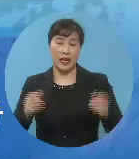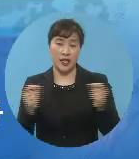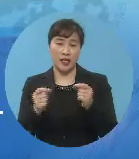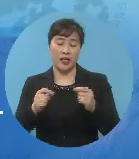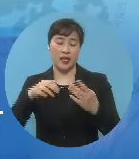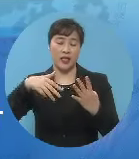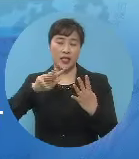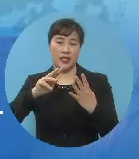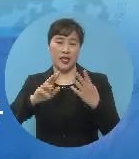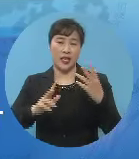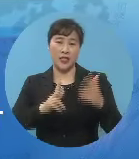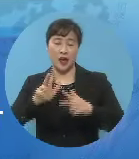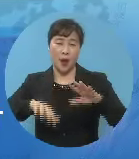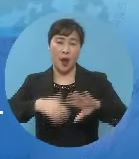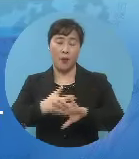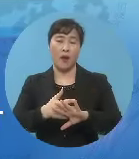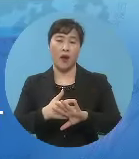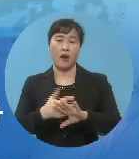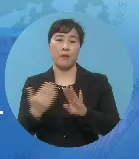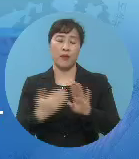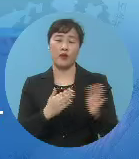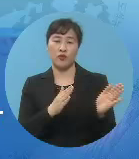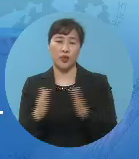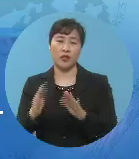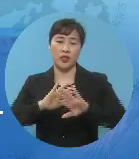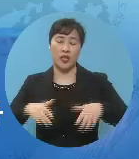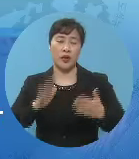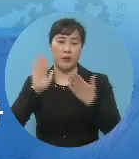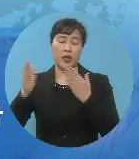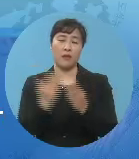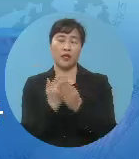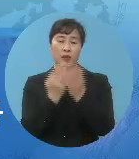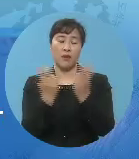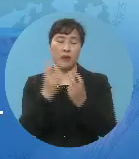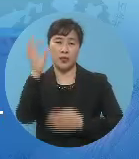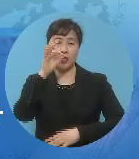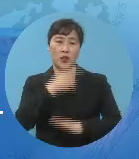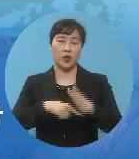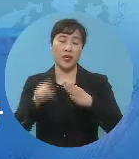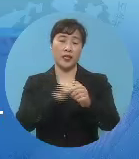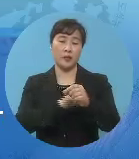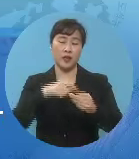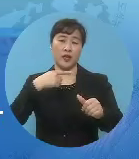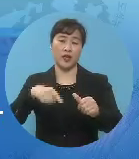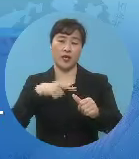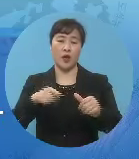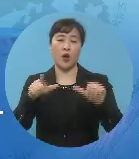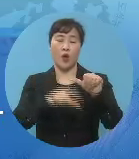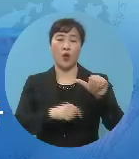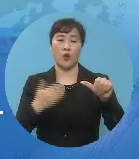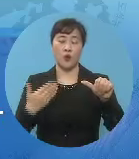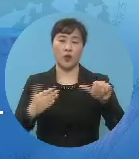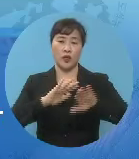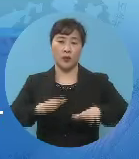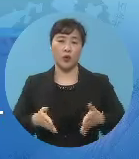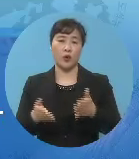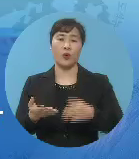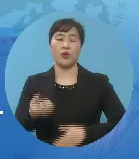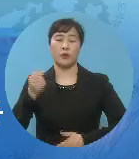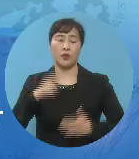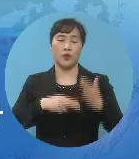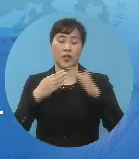현실로 다가온 4차 산업혁명을 대비하고 전남의 미래 발전 전략을 찾기 위한 특별 강좌가 오는 5월 9일